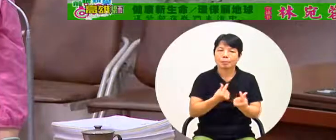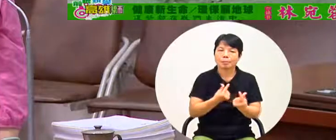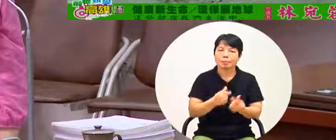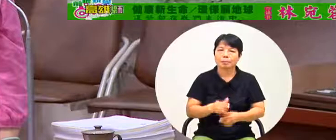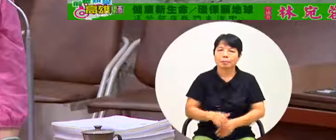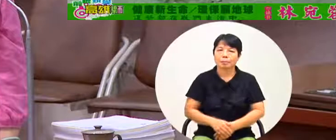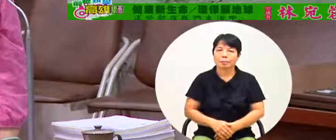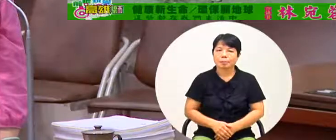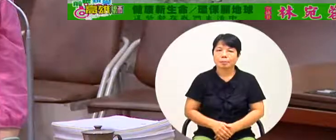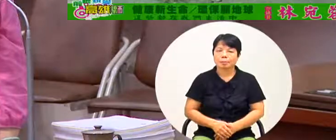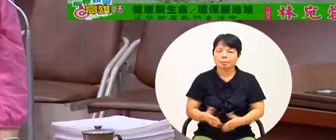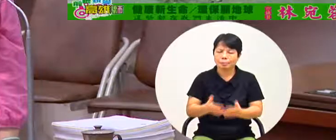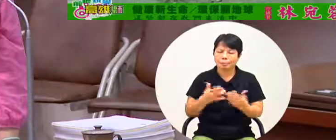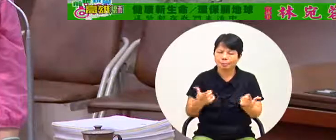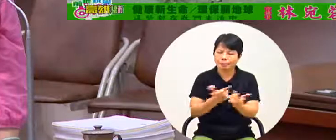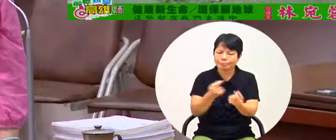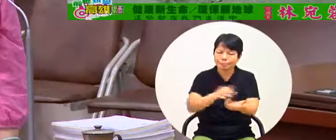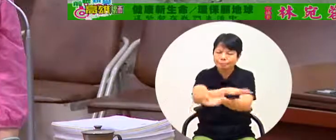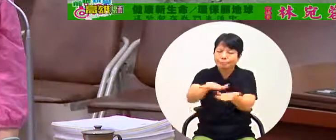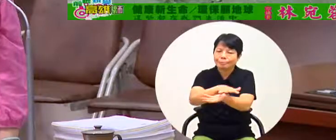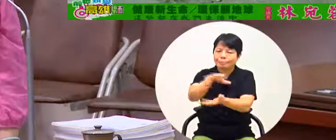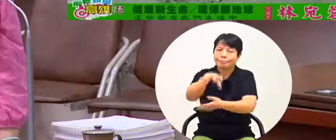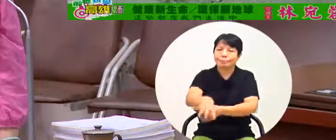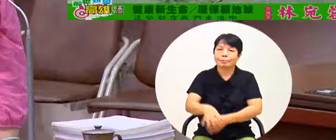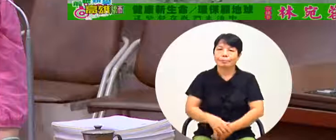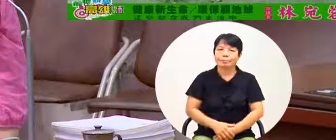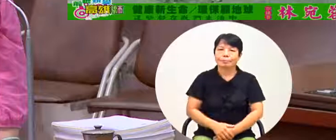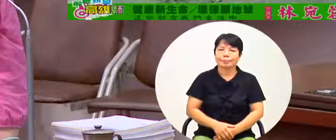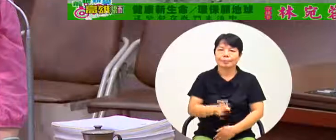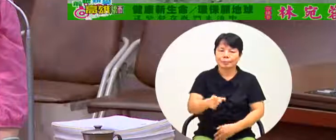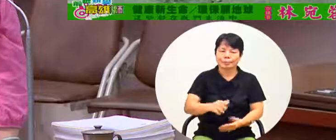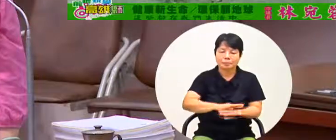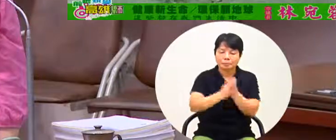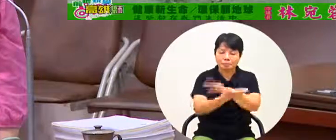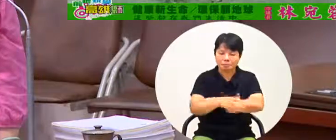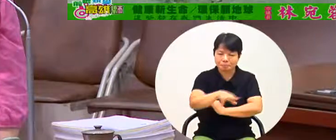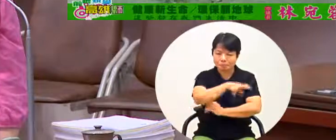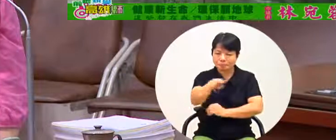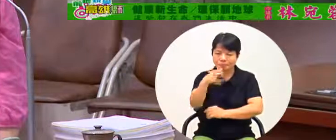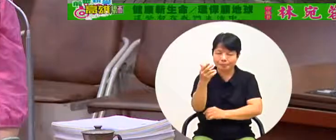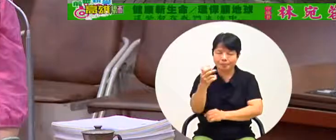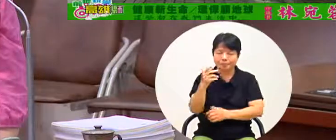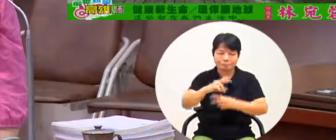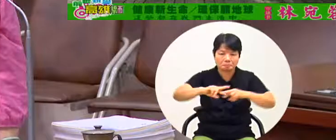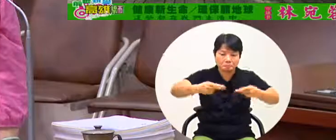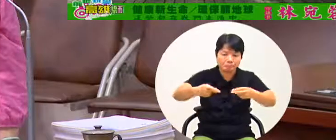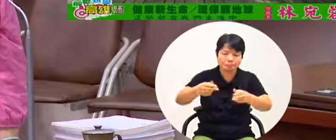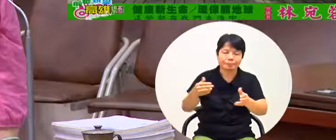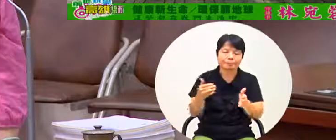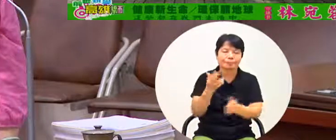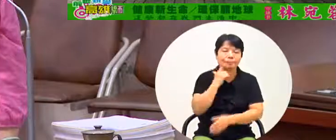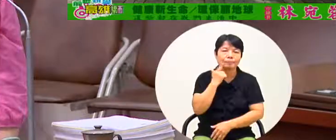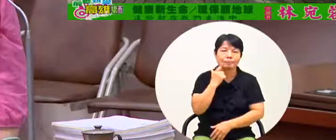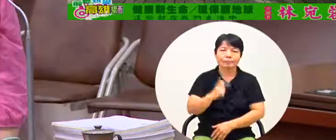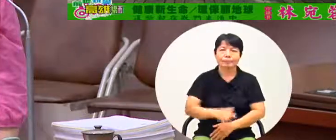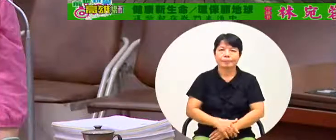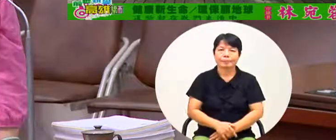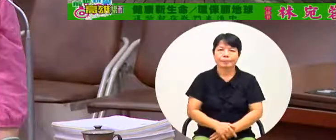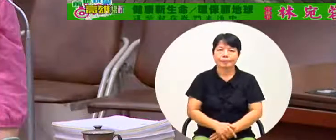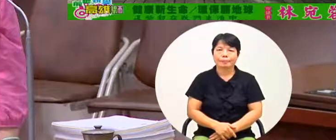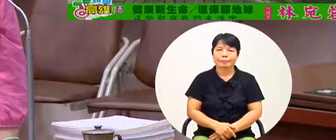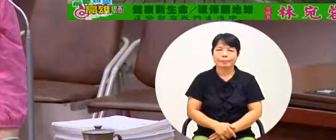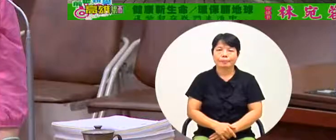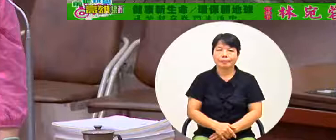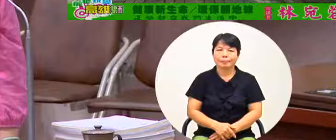哈，啊，现在就变成这么的漂亮哈，啊，这个是也是一样哈，啊，现在已经变得哈啊美轮